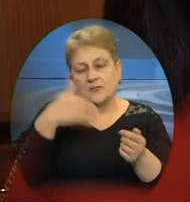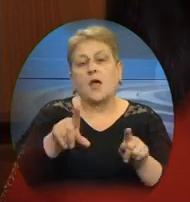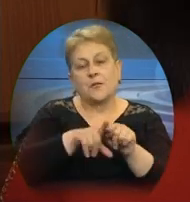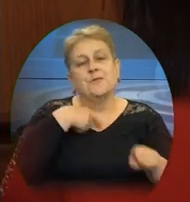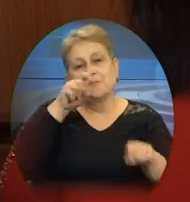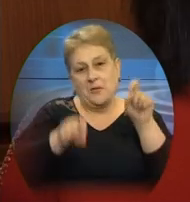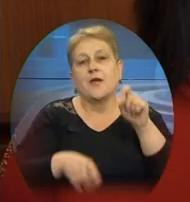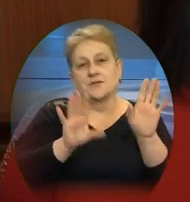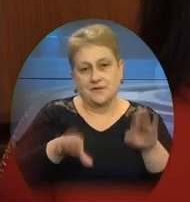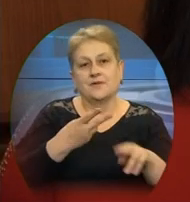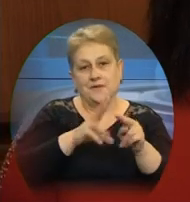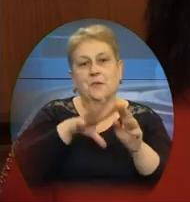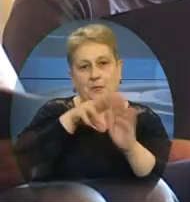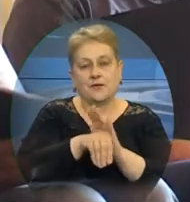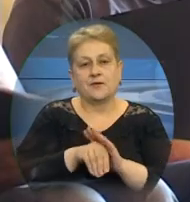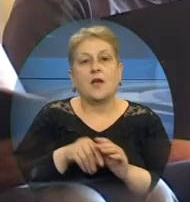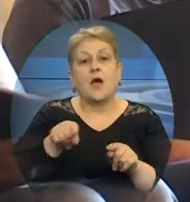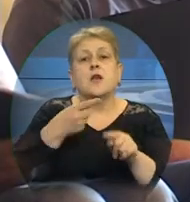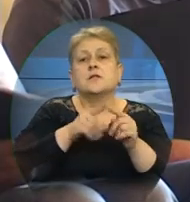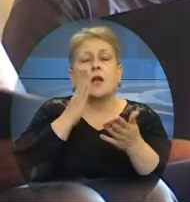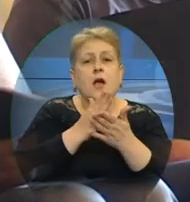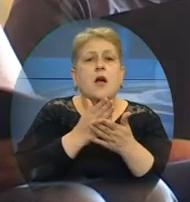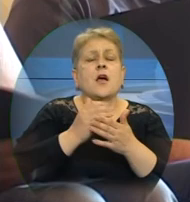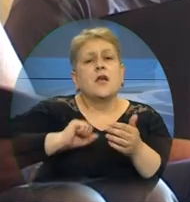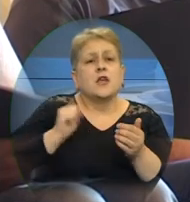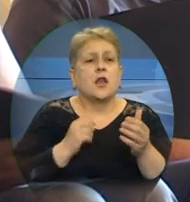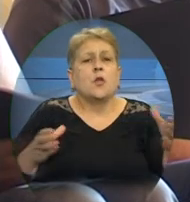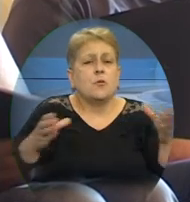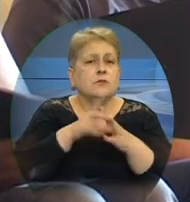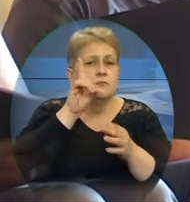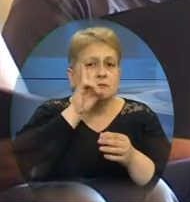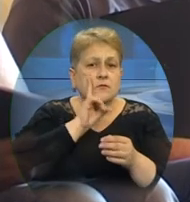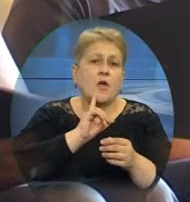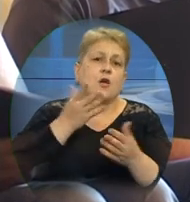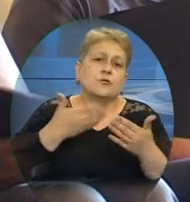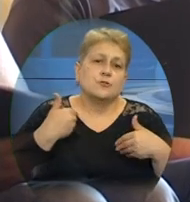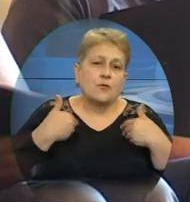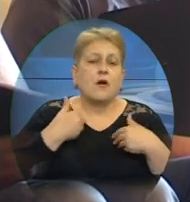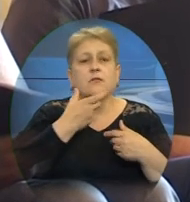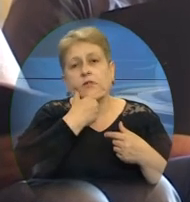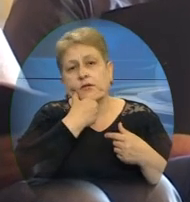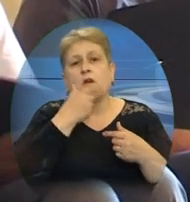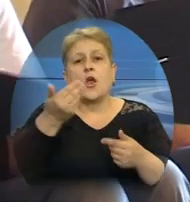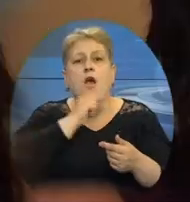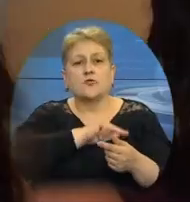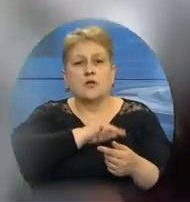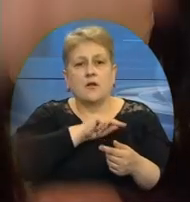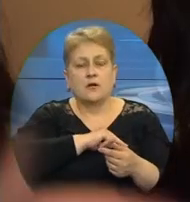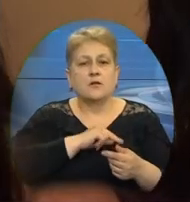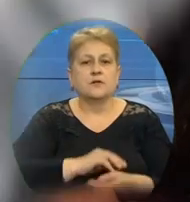դպես է մնացի։ Այստեղ տիրում են կերական մթնոլորտ և բոլորը հաճույքով են կատարում իրենց աշխատանքը։